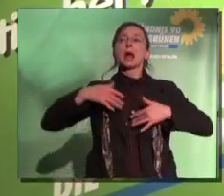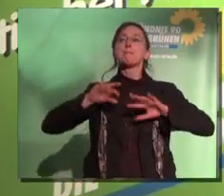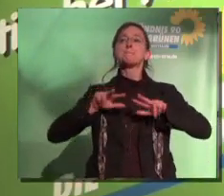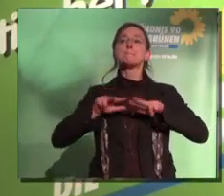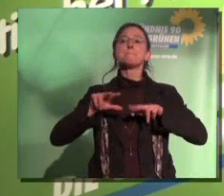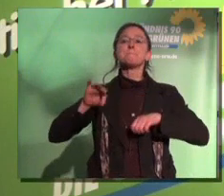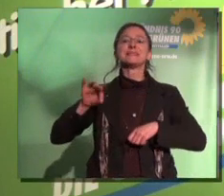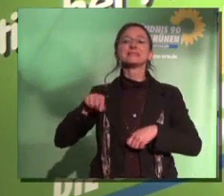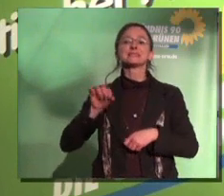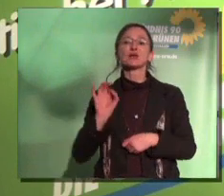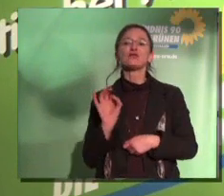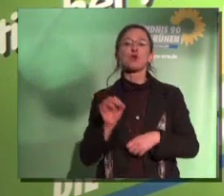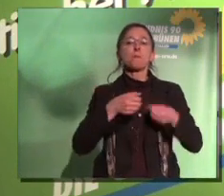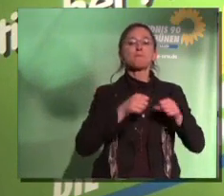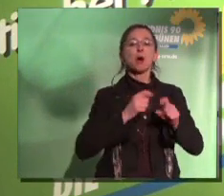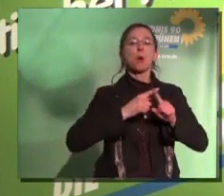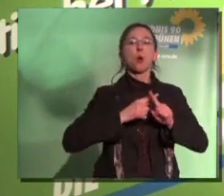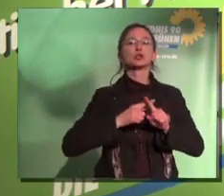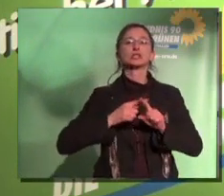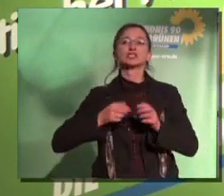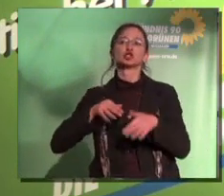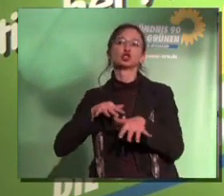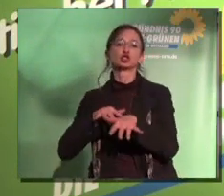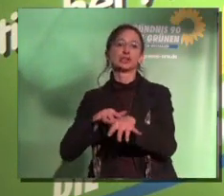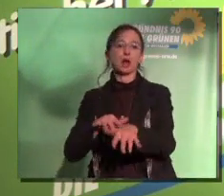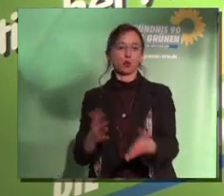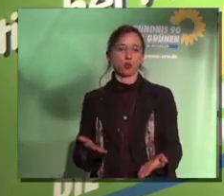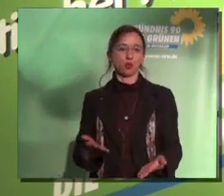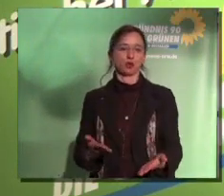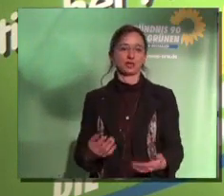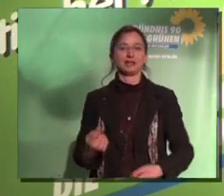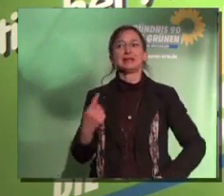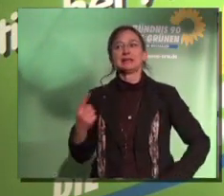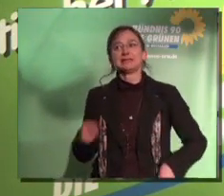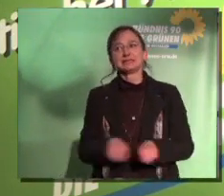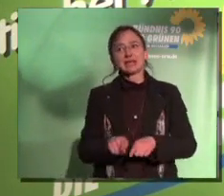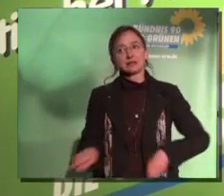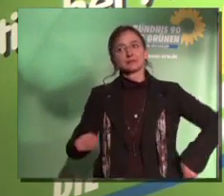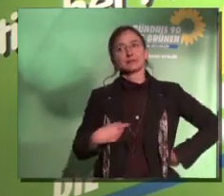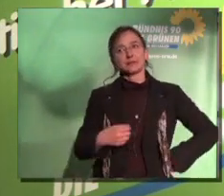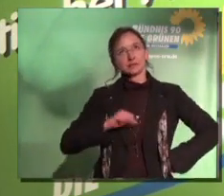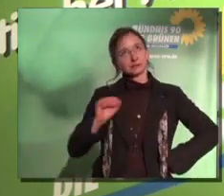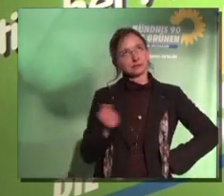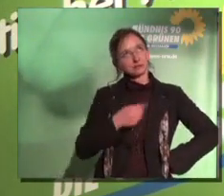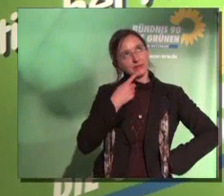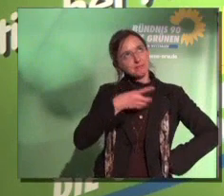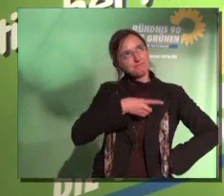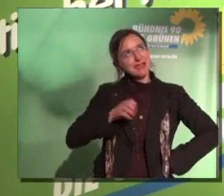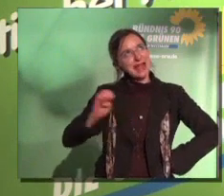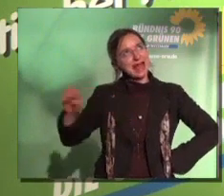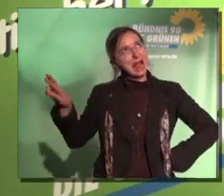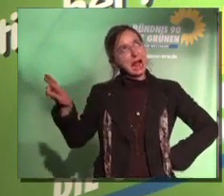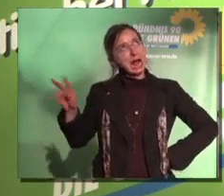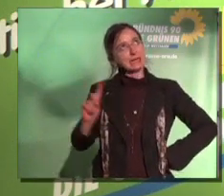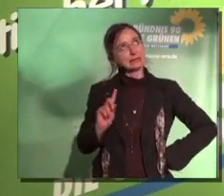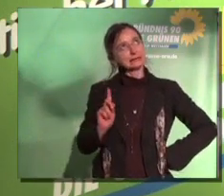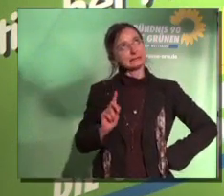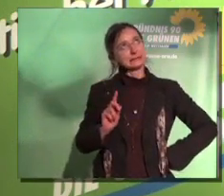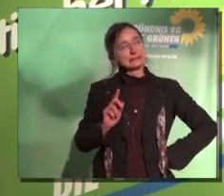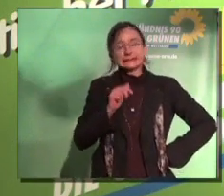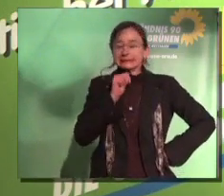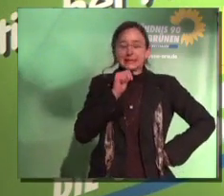zu verantworten wie der glücklose Peer. Oh, da habe ich mich, glaube ich, irgendwie, das war nicht Peer. Kein anderer